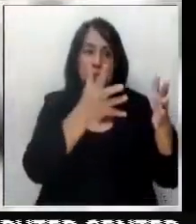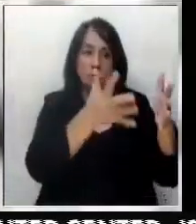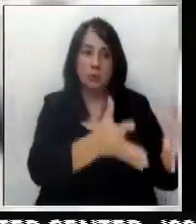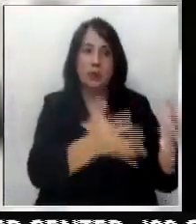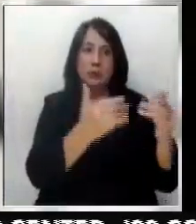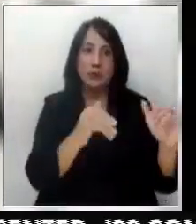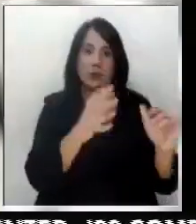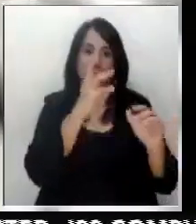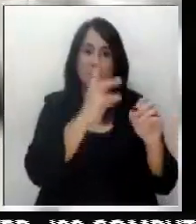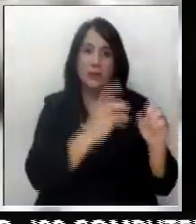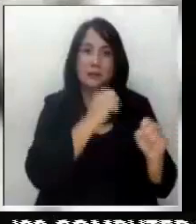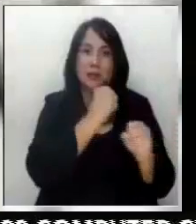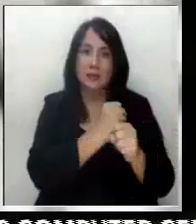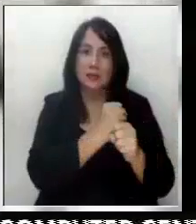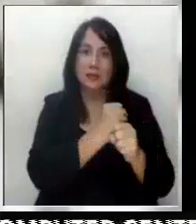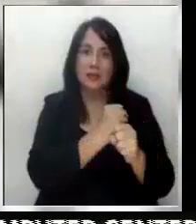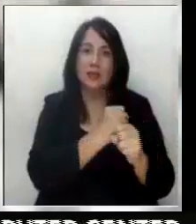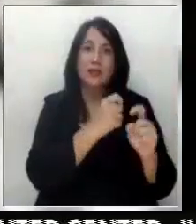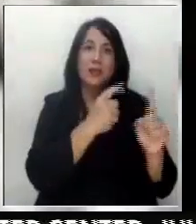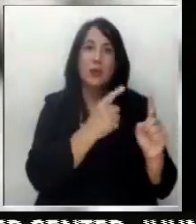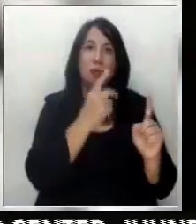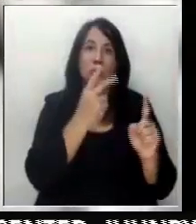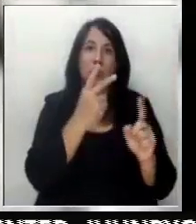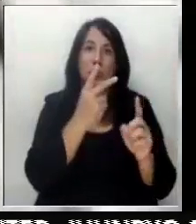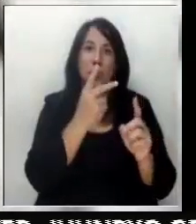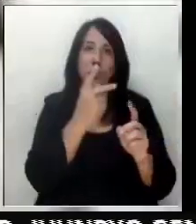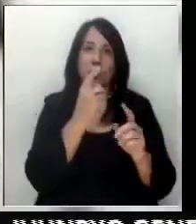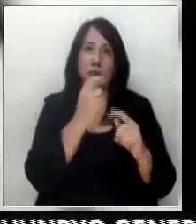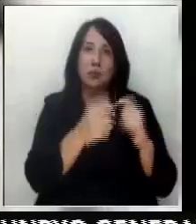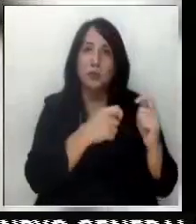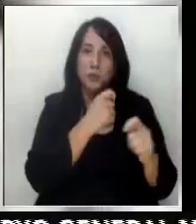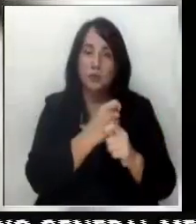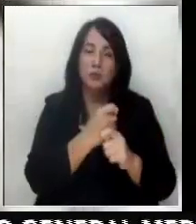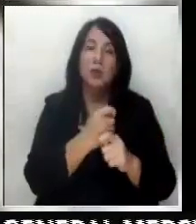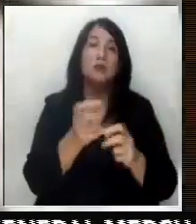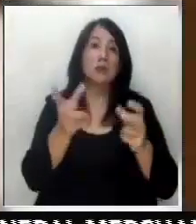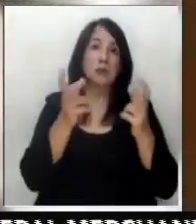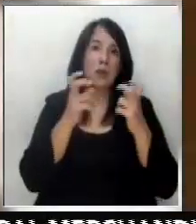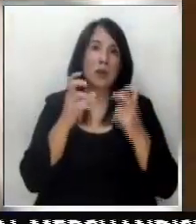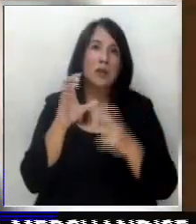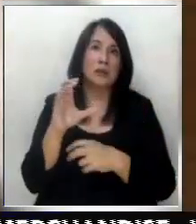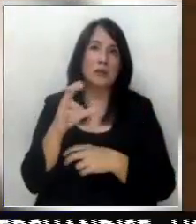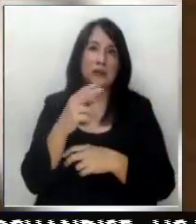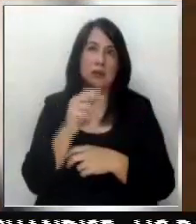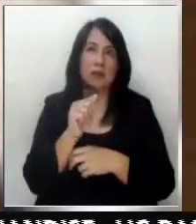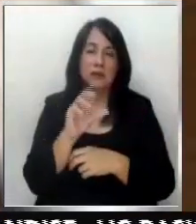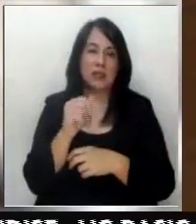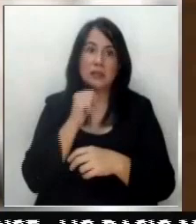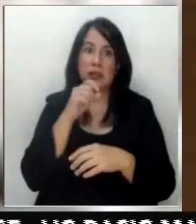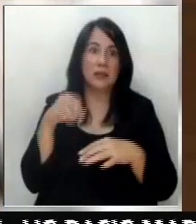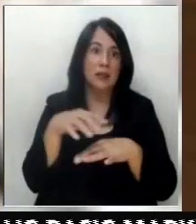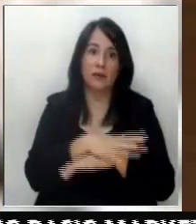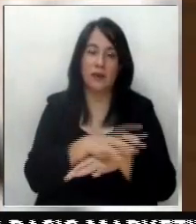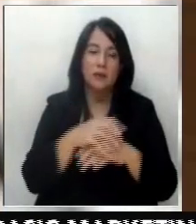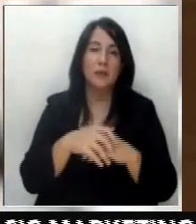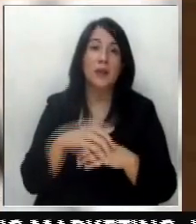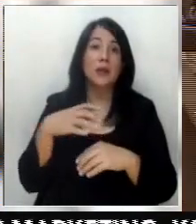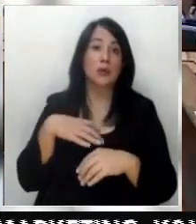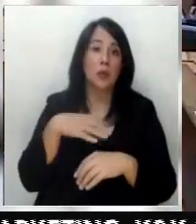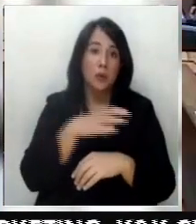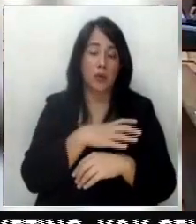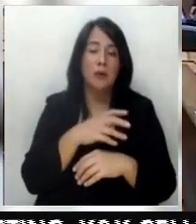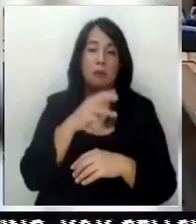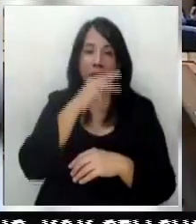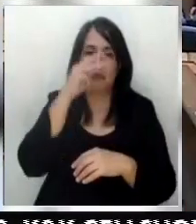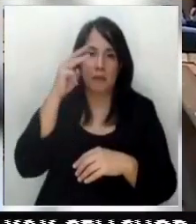6 years at saka 2 term. Receptive po sila sa charter change. Hindi naman sila apektado eh. Kung sa Kamara lab, Marso pa ng taong